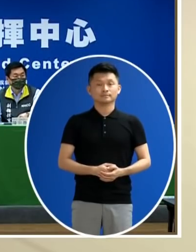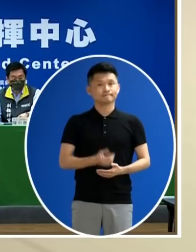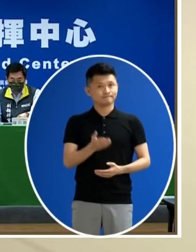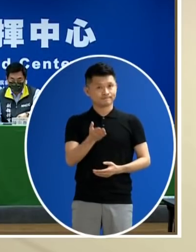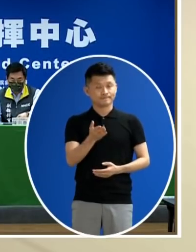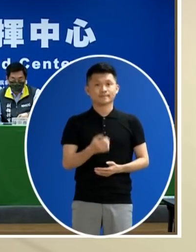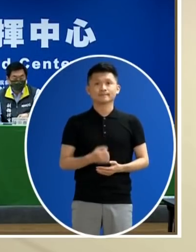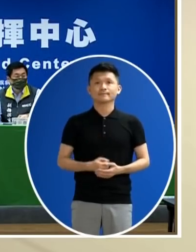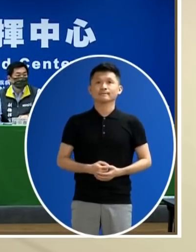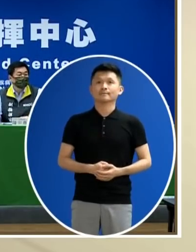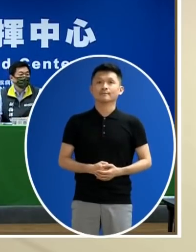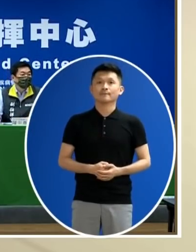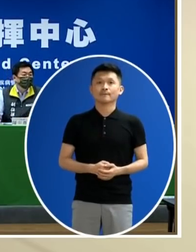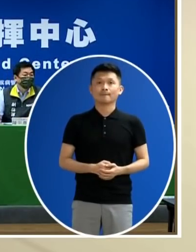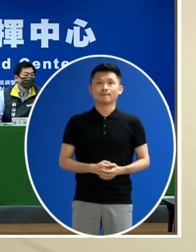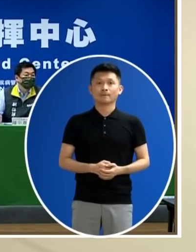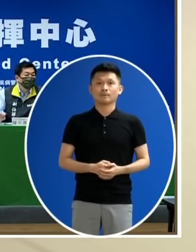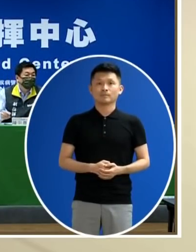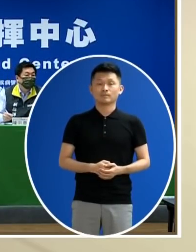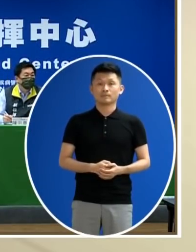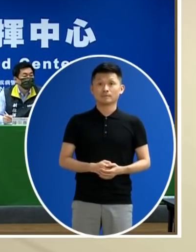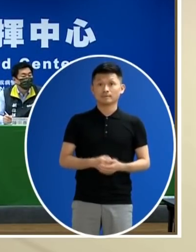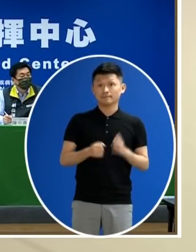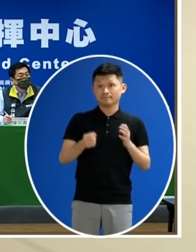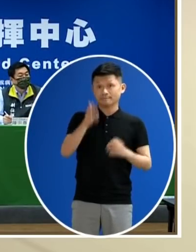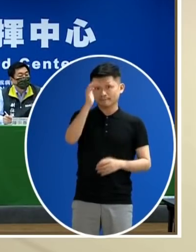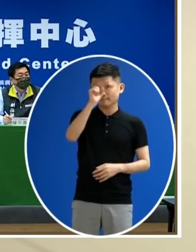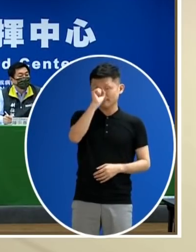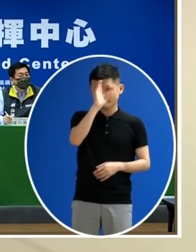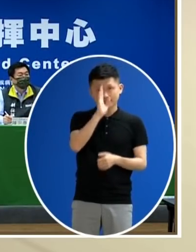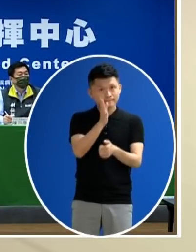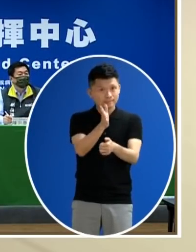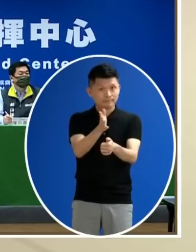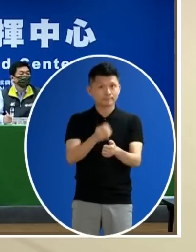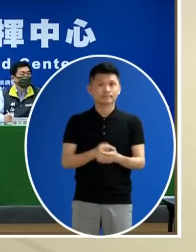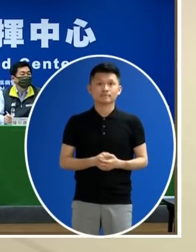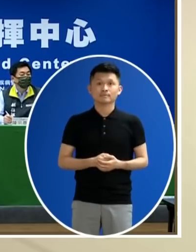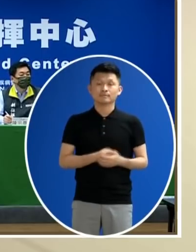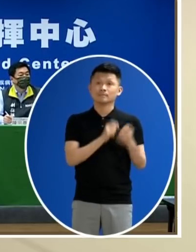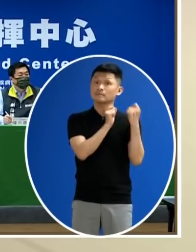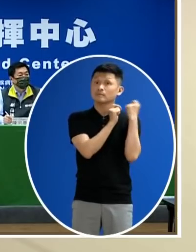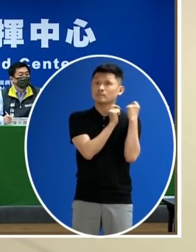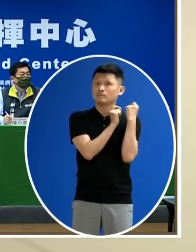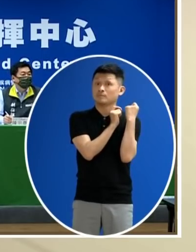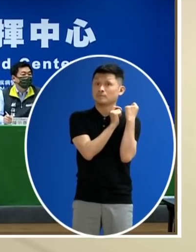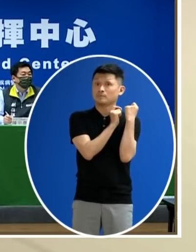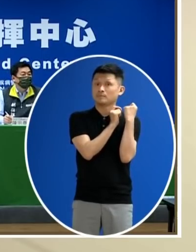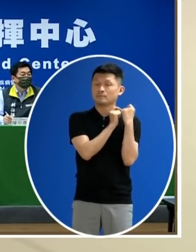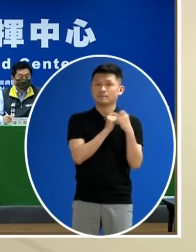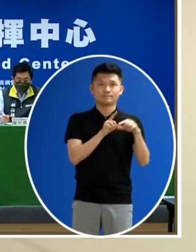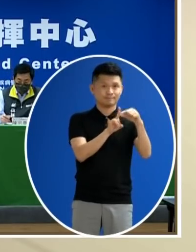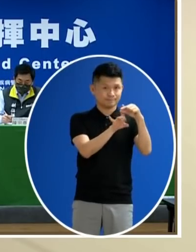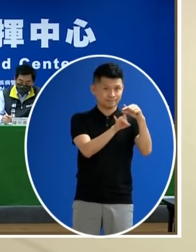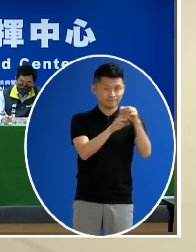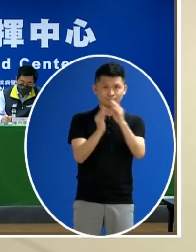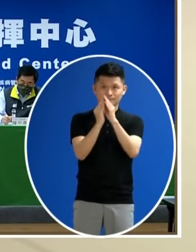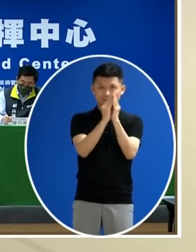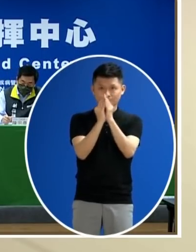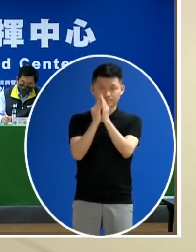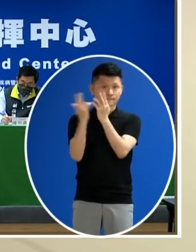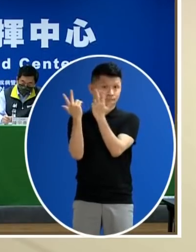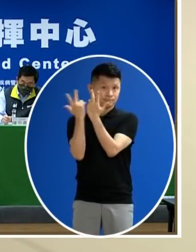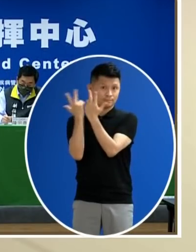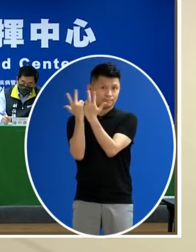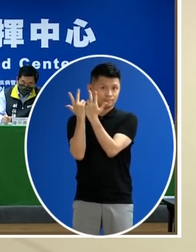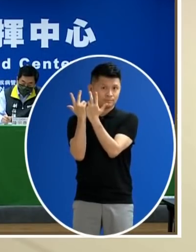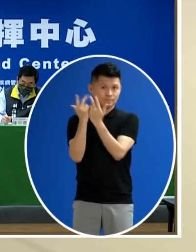来，请哈。 蒋老师，这里有个问题想请教一下，说就是最近包含像是台中、桃园跟新